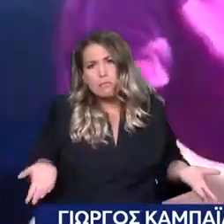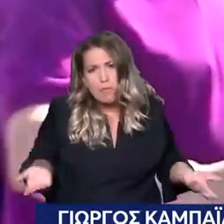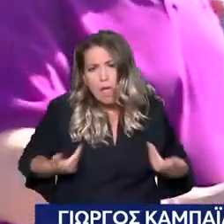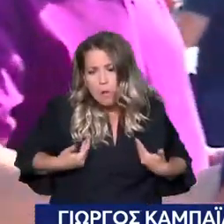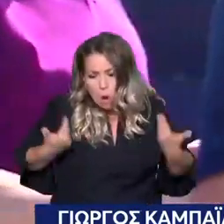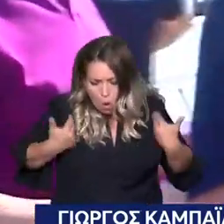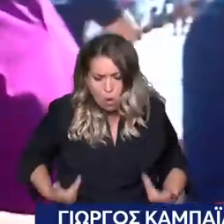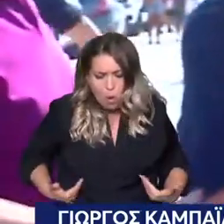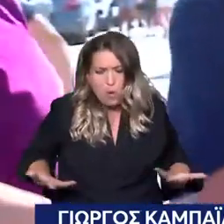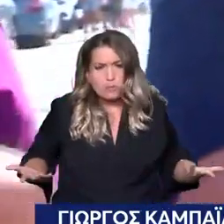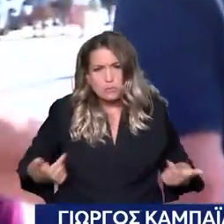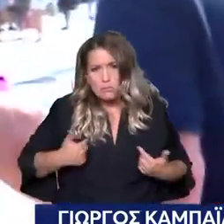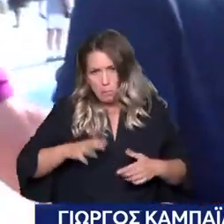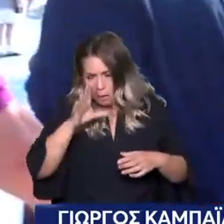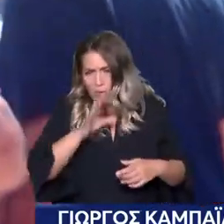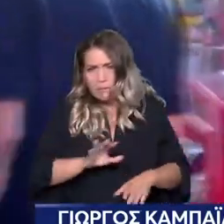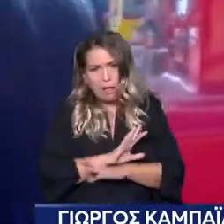να βγω εκτός αυτού.